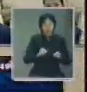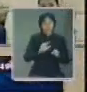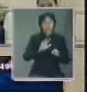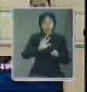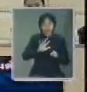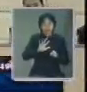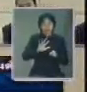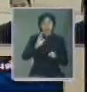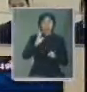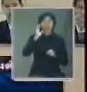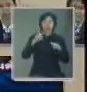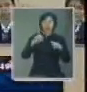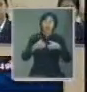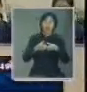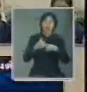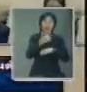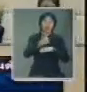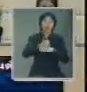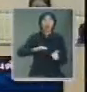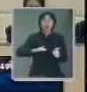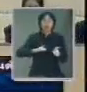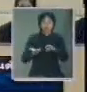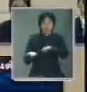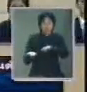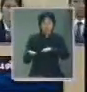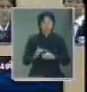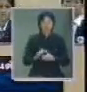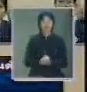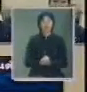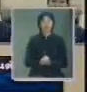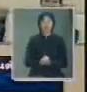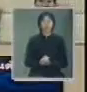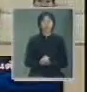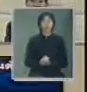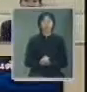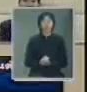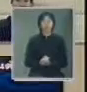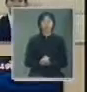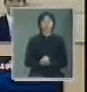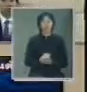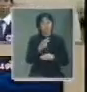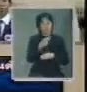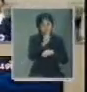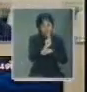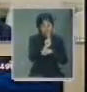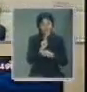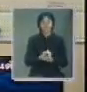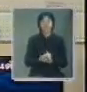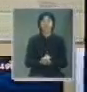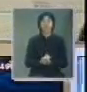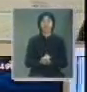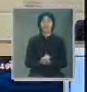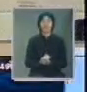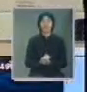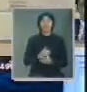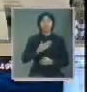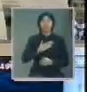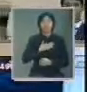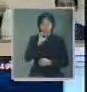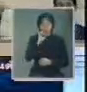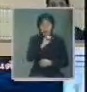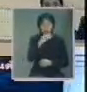สู่การยุบพรรคท่านประธานครับถึงตรงนี้ท่านประธานเห็นแล้วว่าผมฟันธ